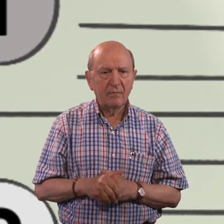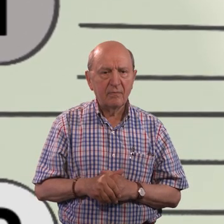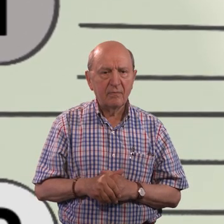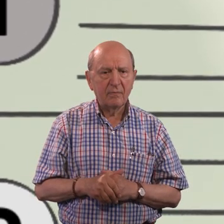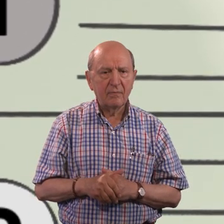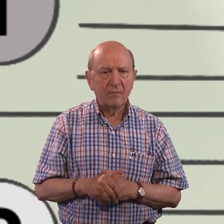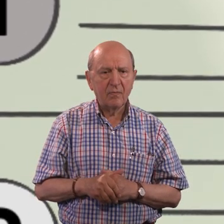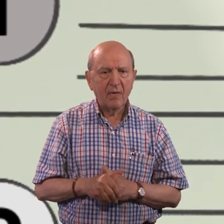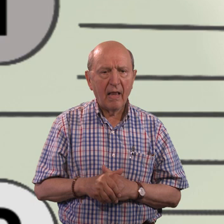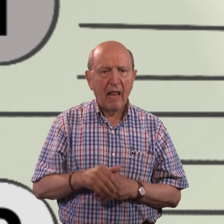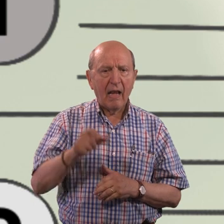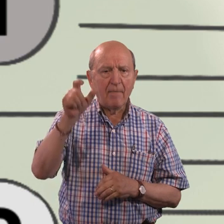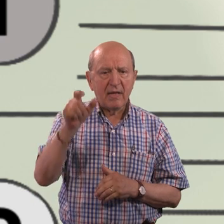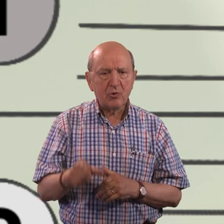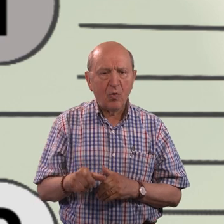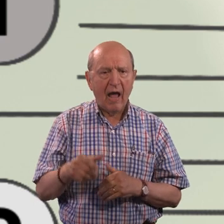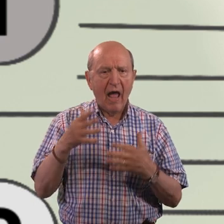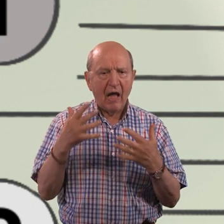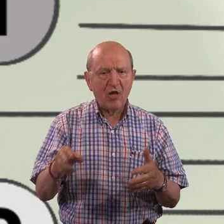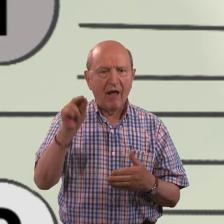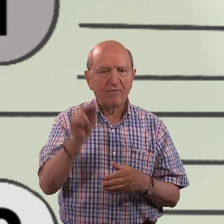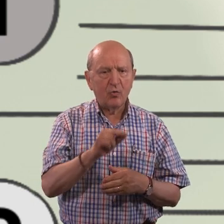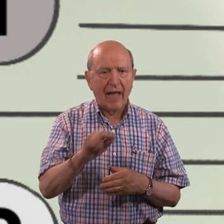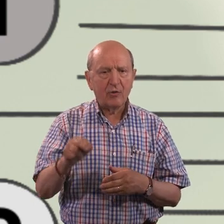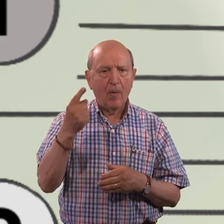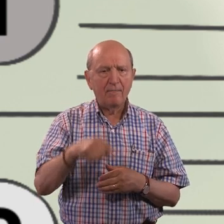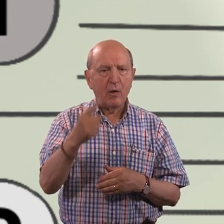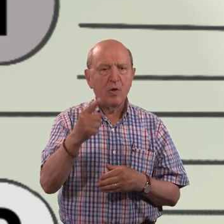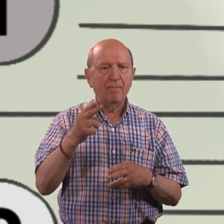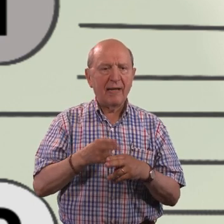il signor Rossi ha già votato per un partito